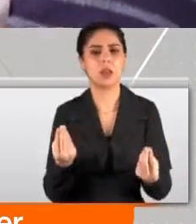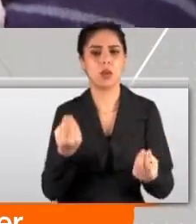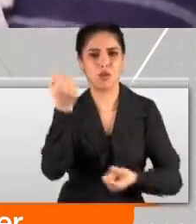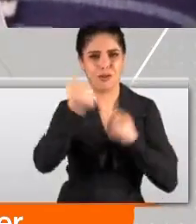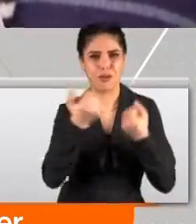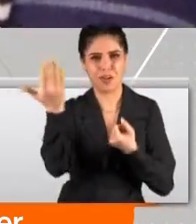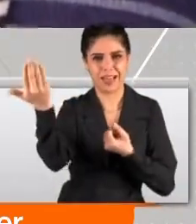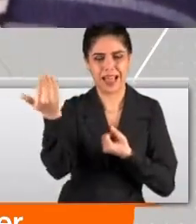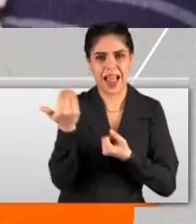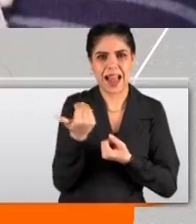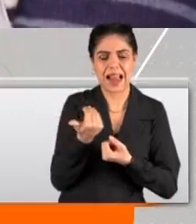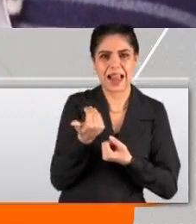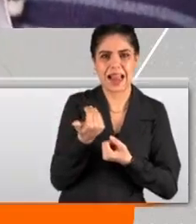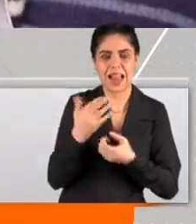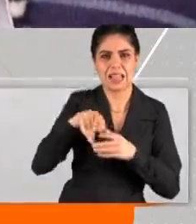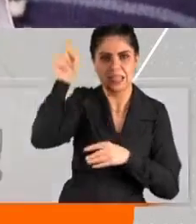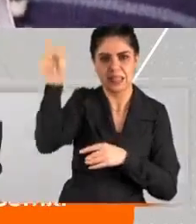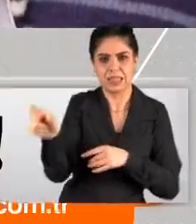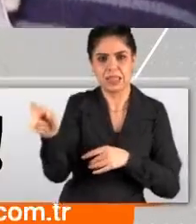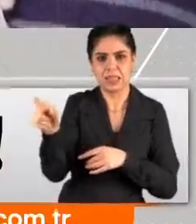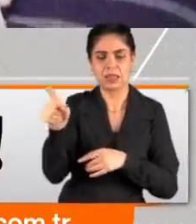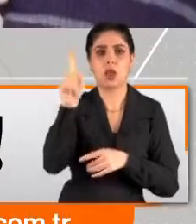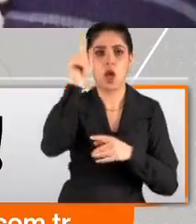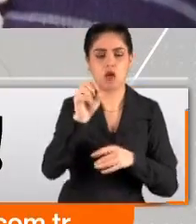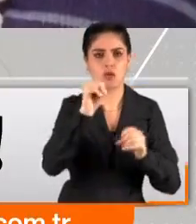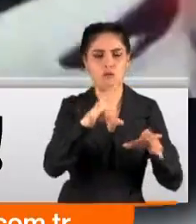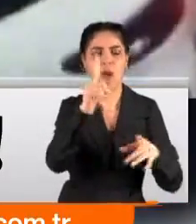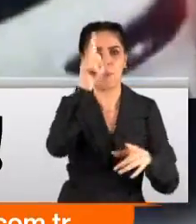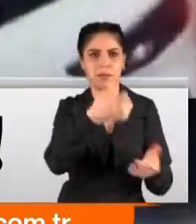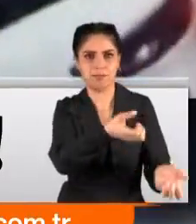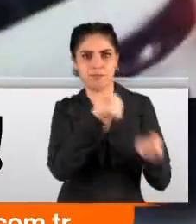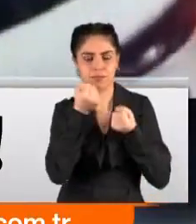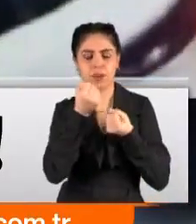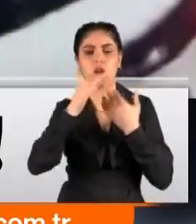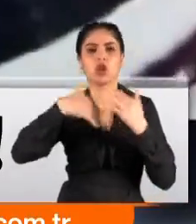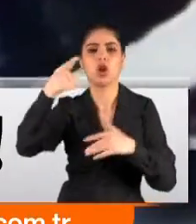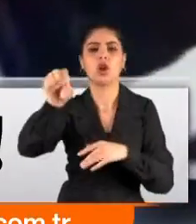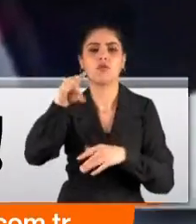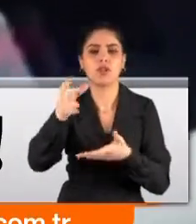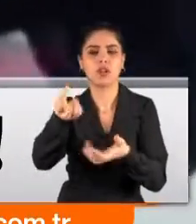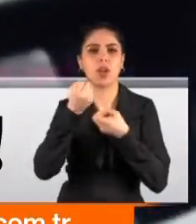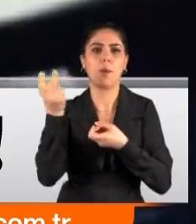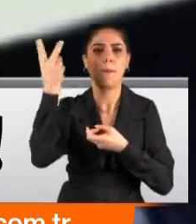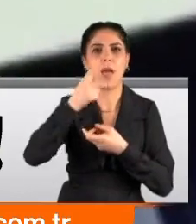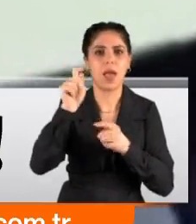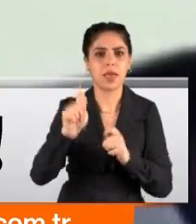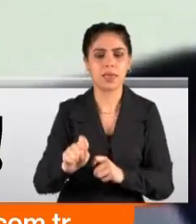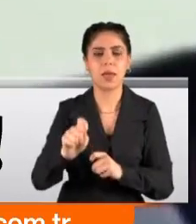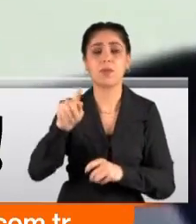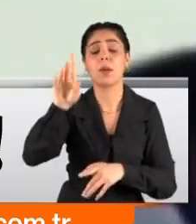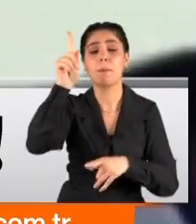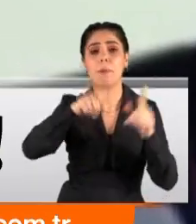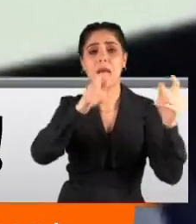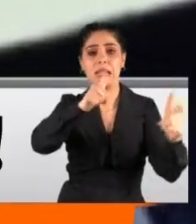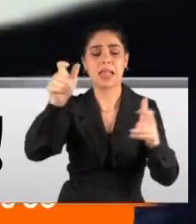koşarak geliyordu aşağıdan. İlk bir tanesini söktü, sonra ötekini söktü. Far hırsızları son zamanlarda mega kentin bazı